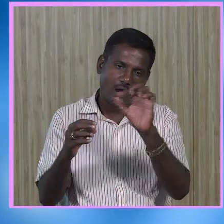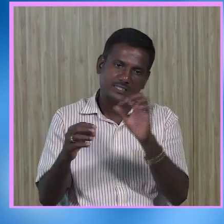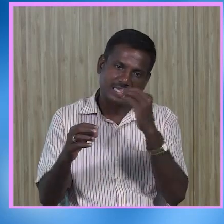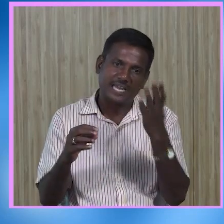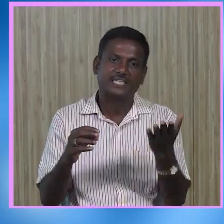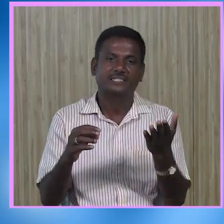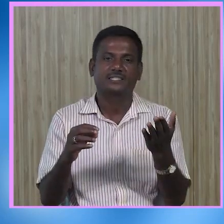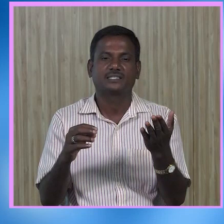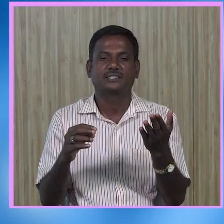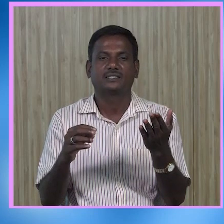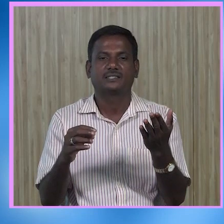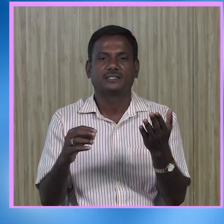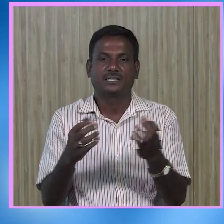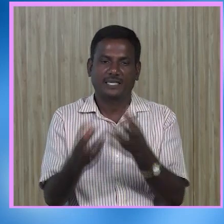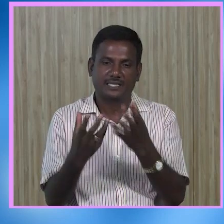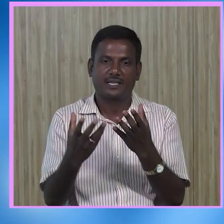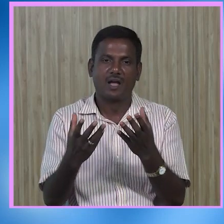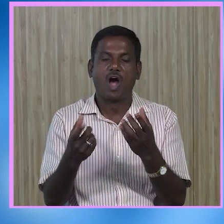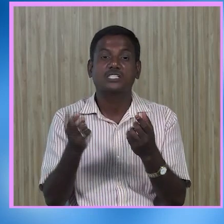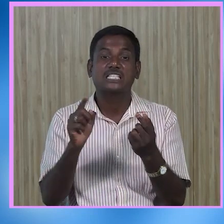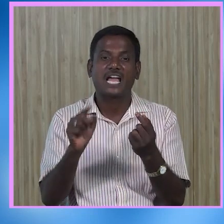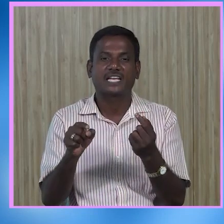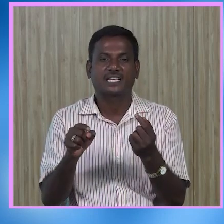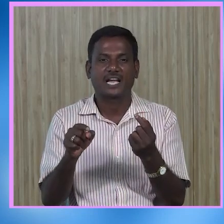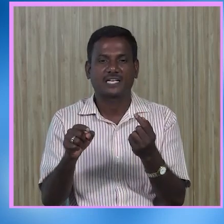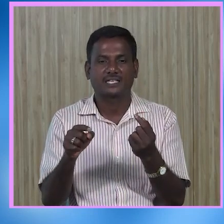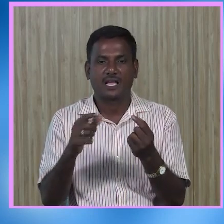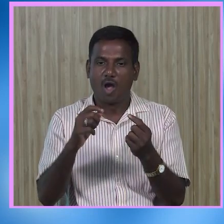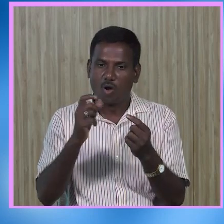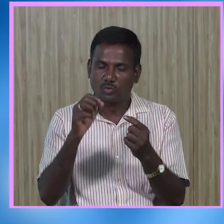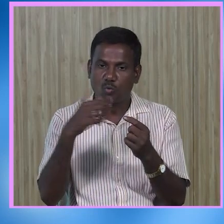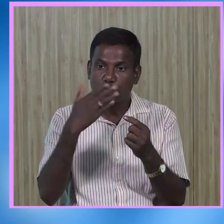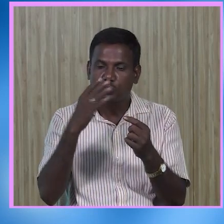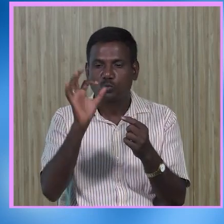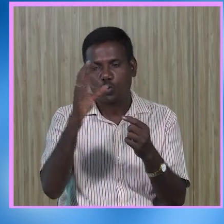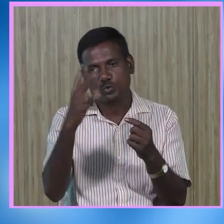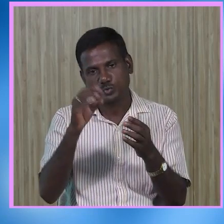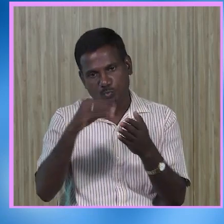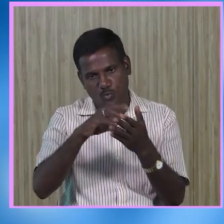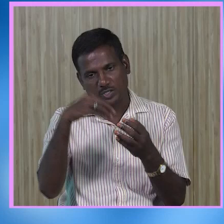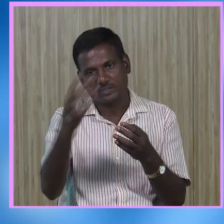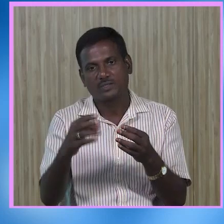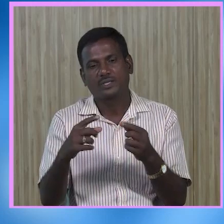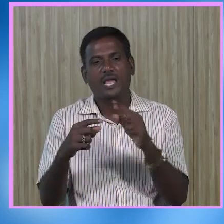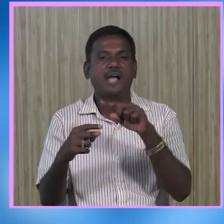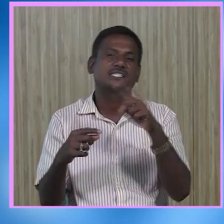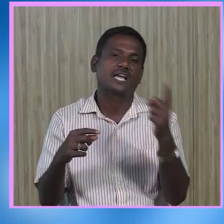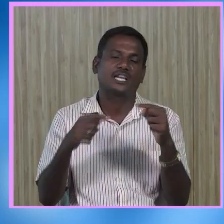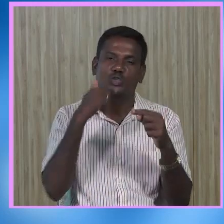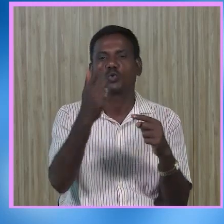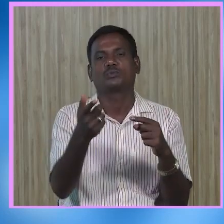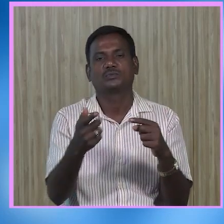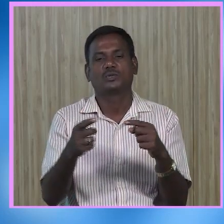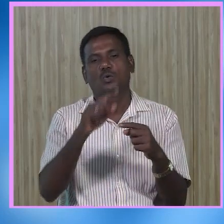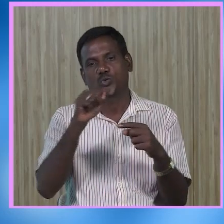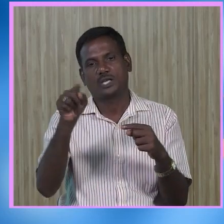தேவையான, எரிதலுக்கு தேவையான ஆக்சிஜனை தரக்கூடிய ஒரு பொருள் இருக்கும். அதுக்கு பேர் ஆக்சிகரணின்னு சொல்லுவாங்க.